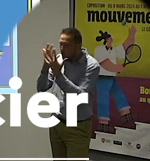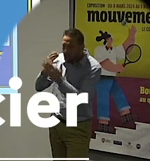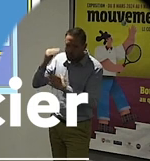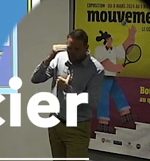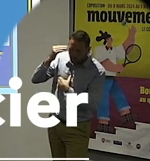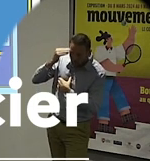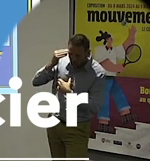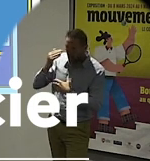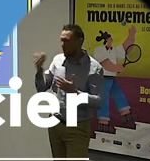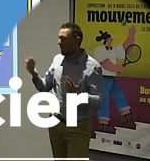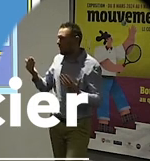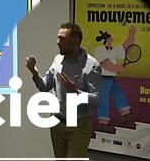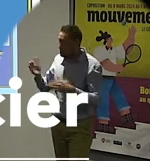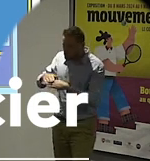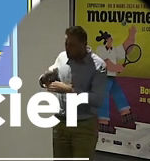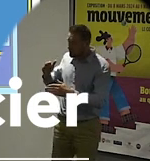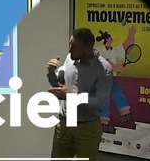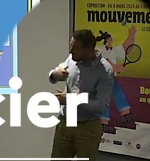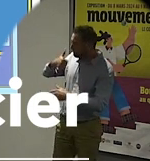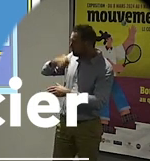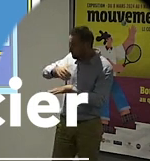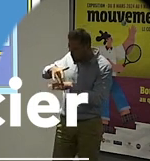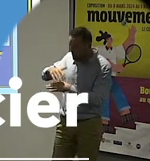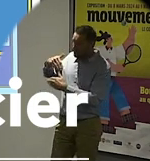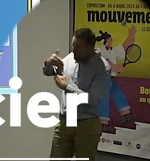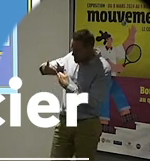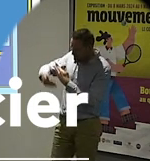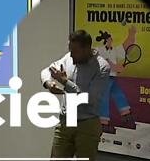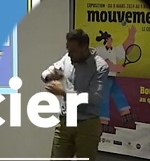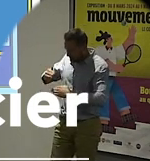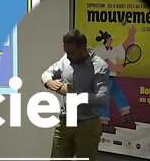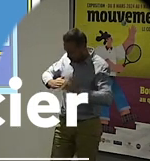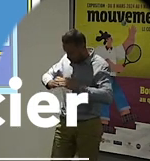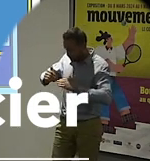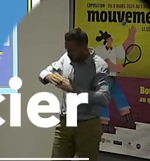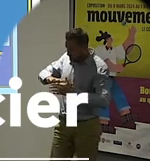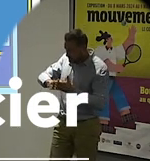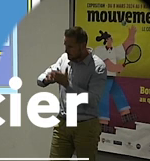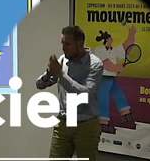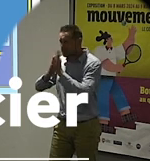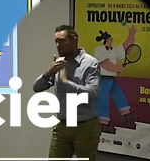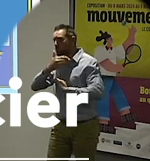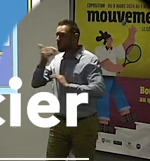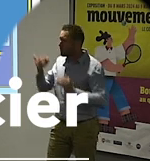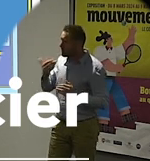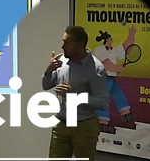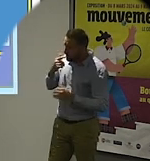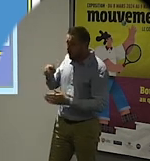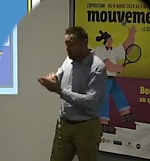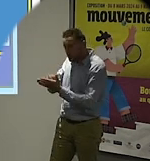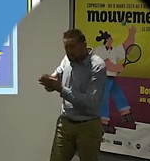des efforts quotidien, tous les jours, reprendre un petit peu goût à des activités comme la randonnée pour